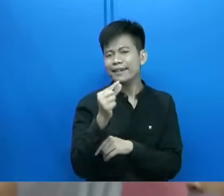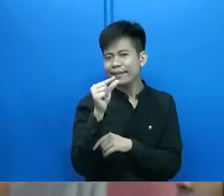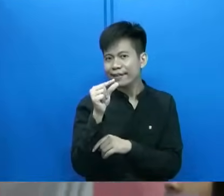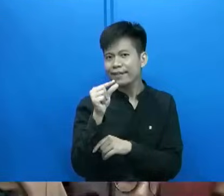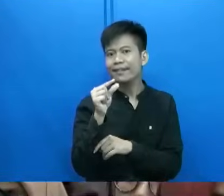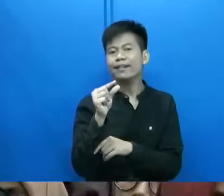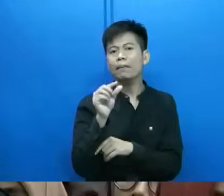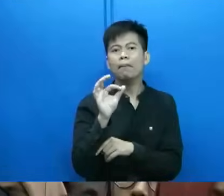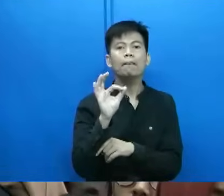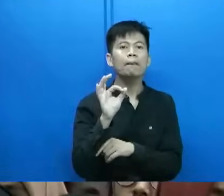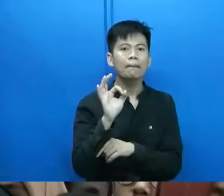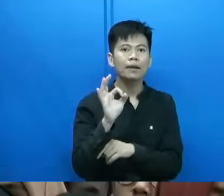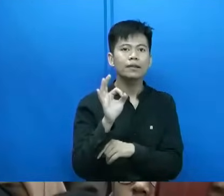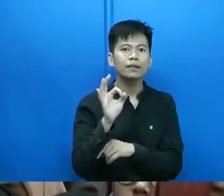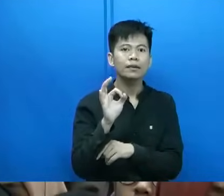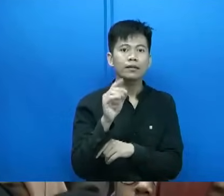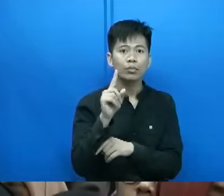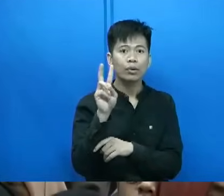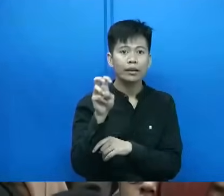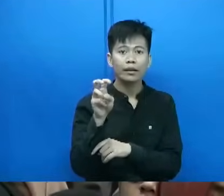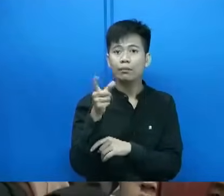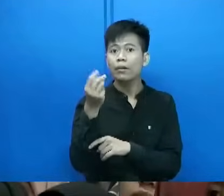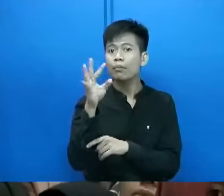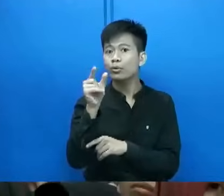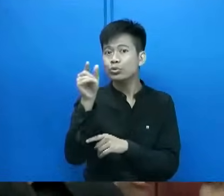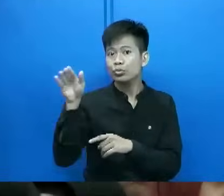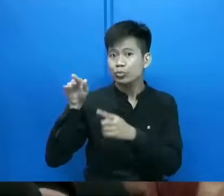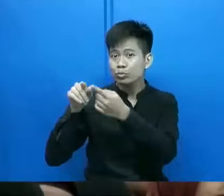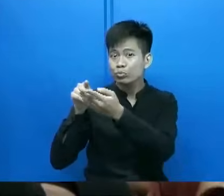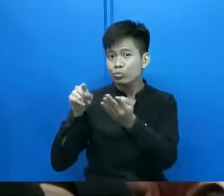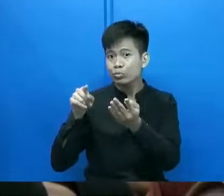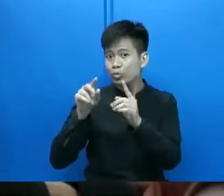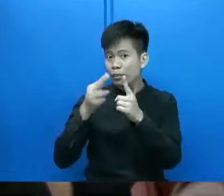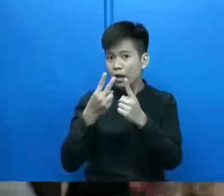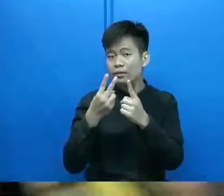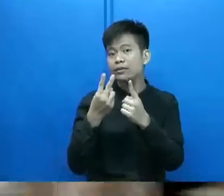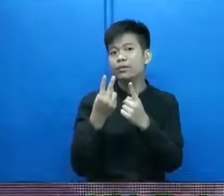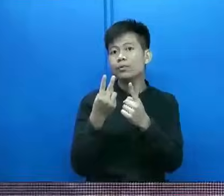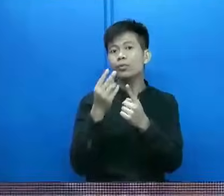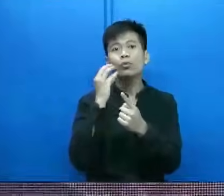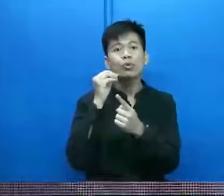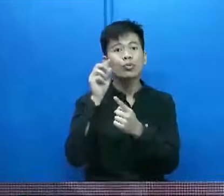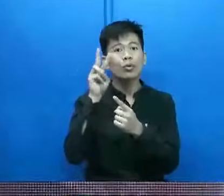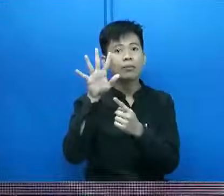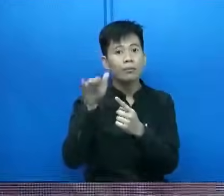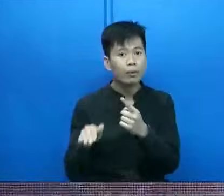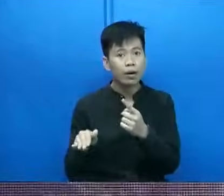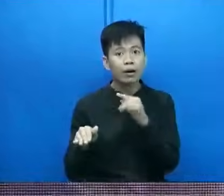Sedikit. Baik. Satu lagi, ada berapa juz? 12. Usia di bawah 25 ke